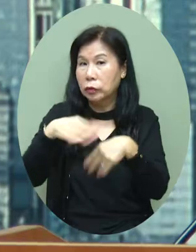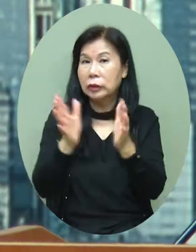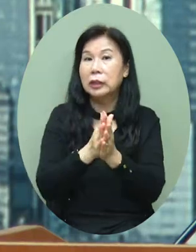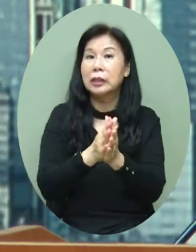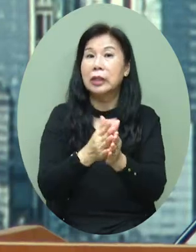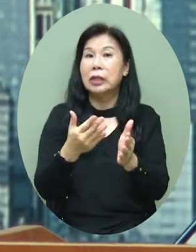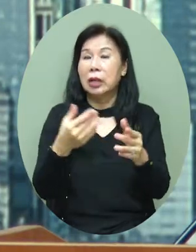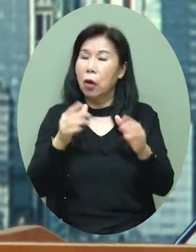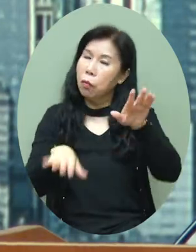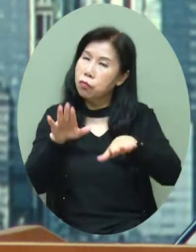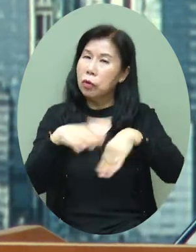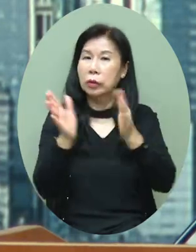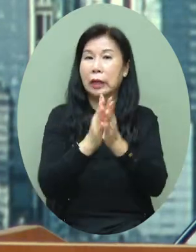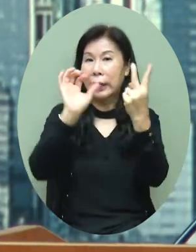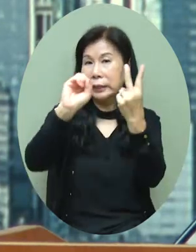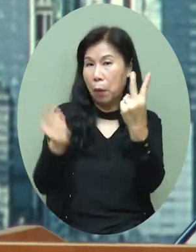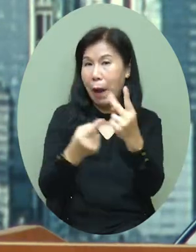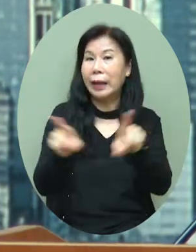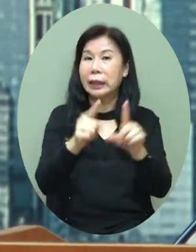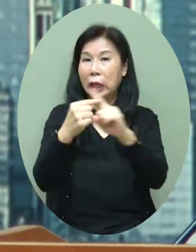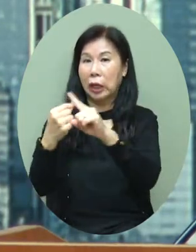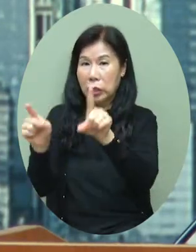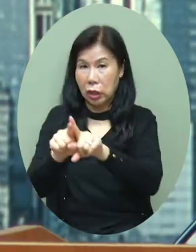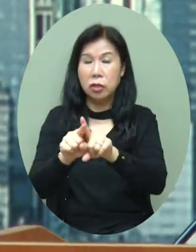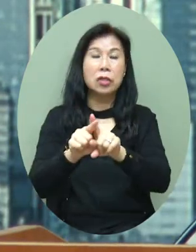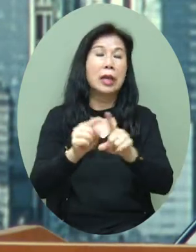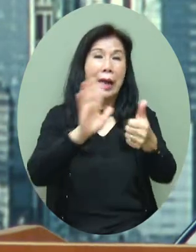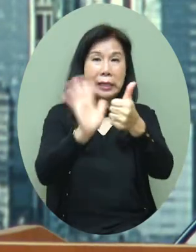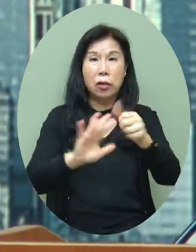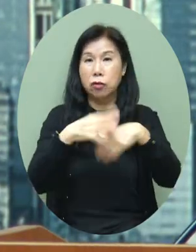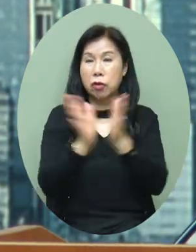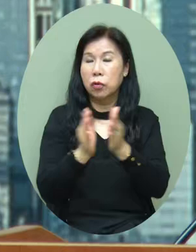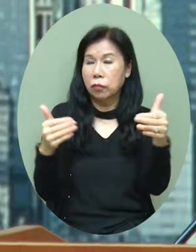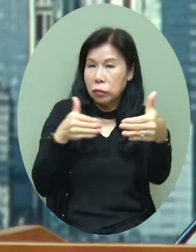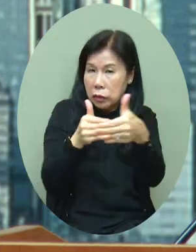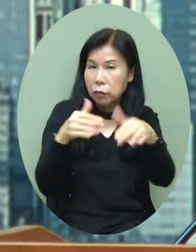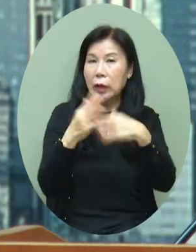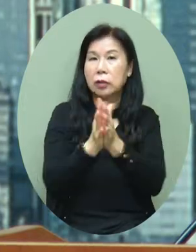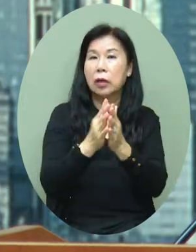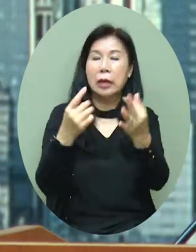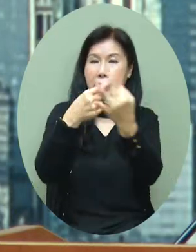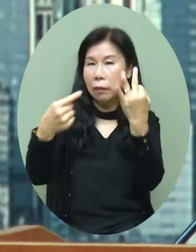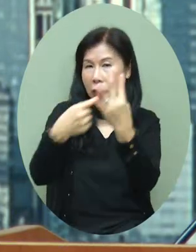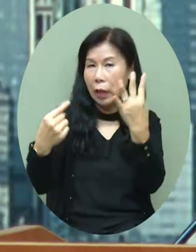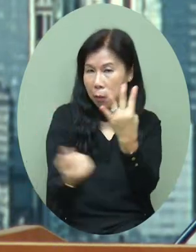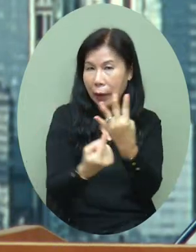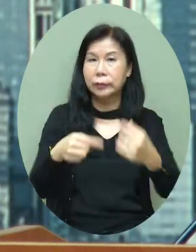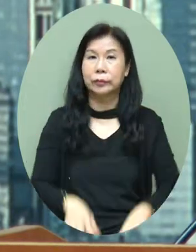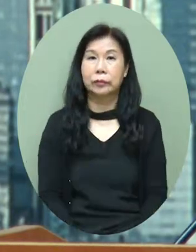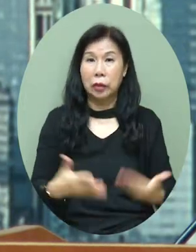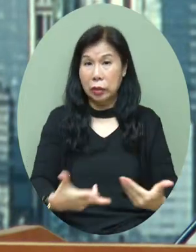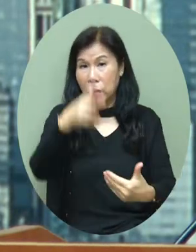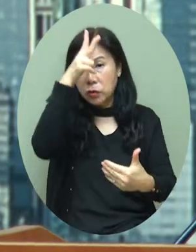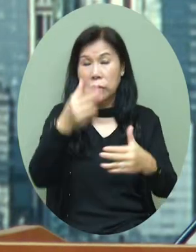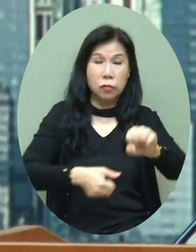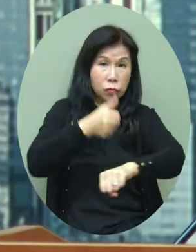助機構嘅大約20萬員工。所影響嘅總人數呢，係達到數十萬嘅。因此，本屆政